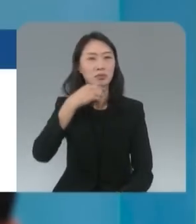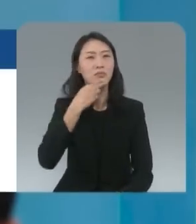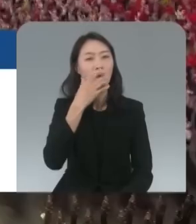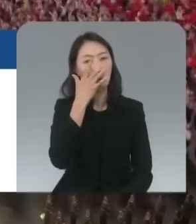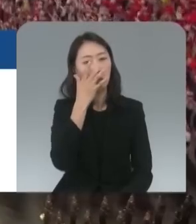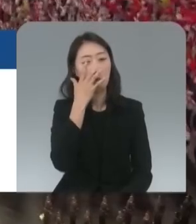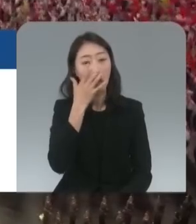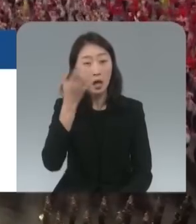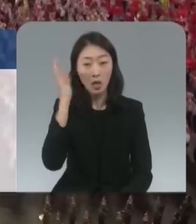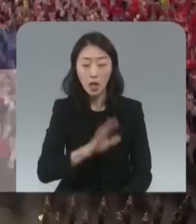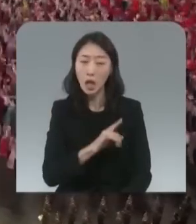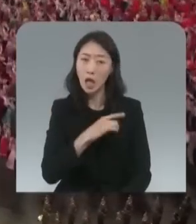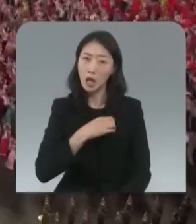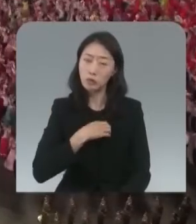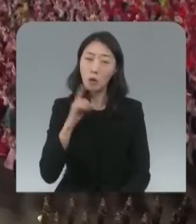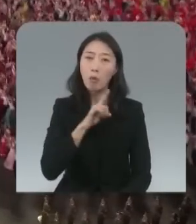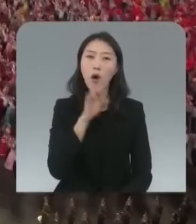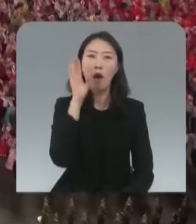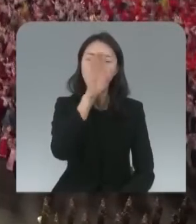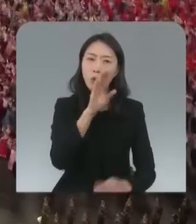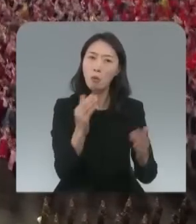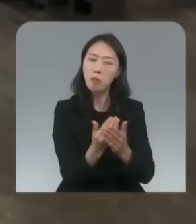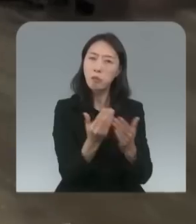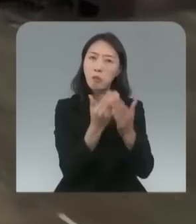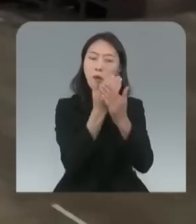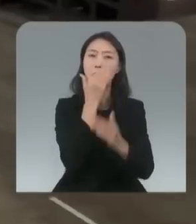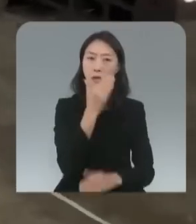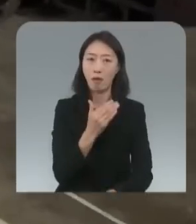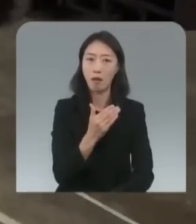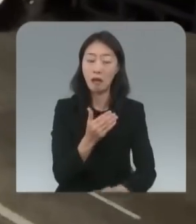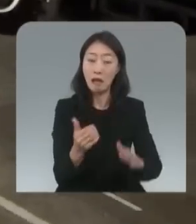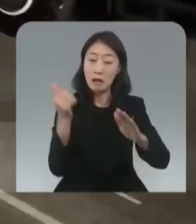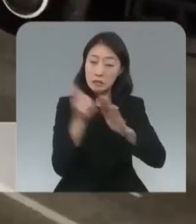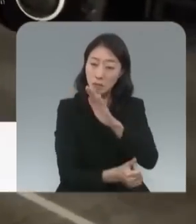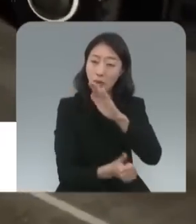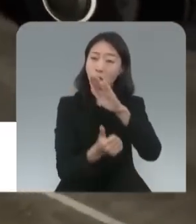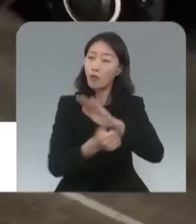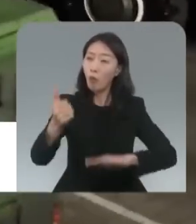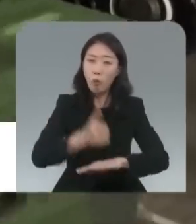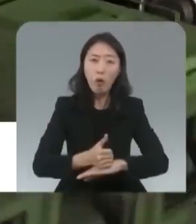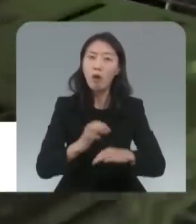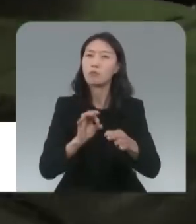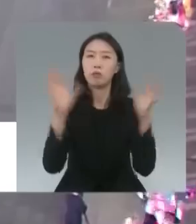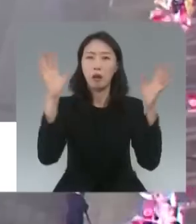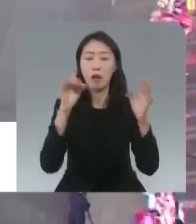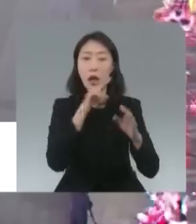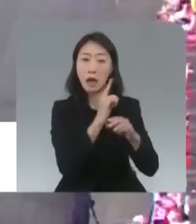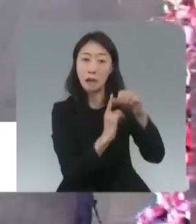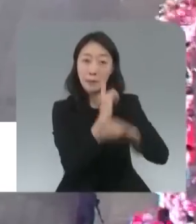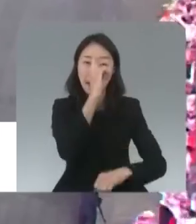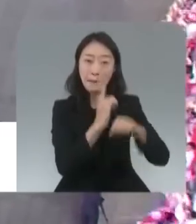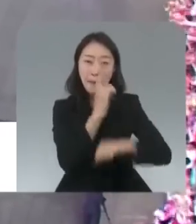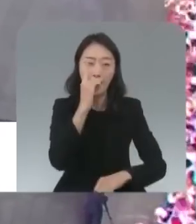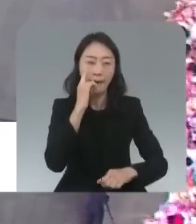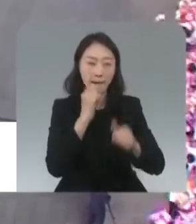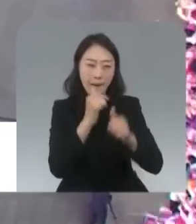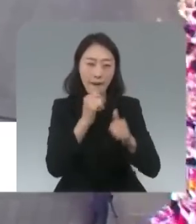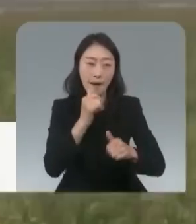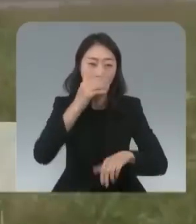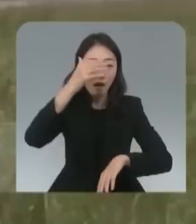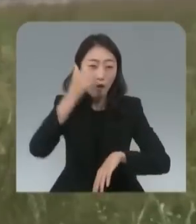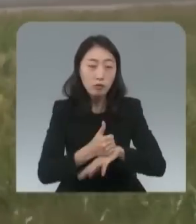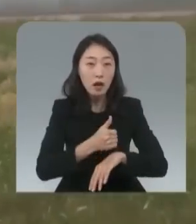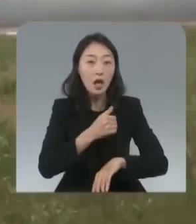about. 북한은 성공 여부와 무관하게 미사일 발사 자체를 통해 관련 능력을 키우고 있기 때문이라는